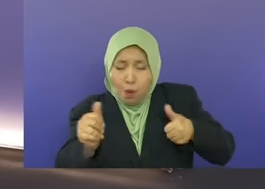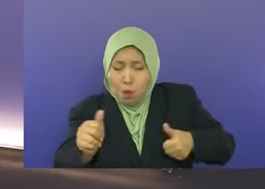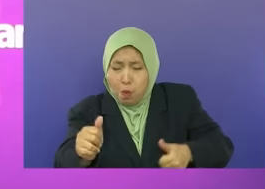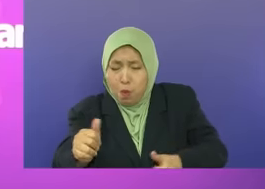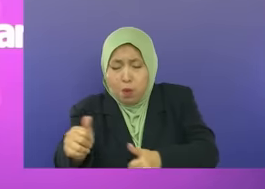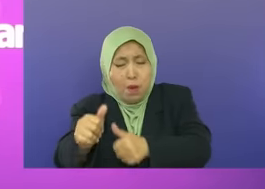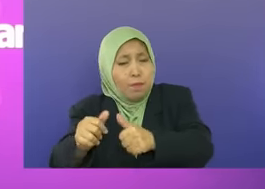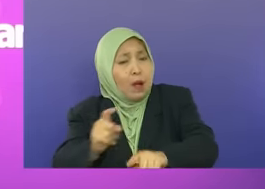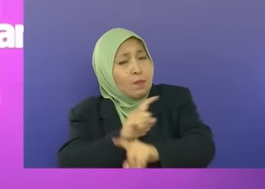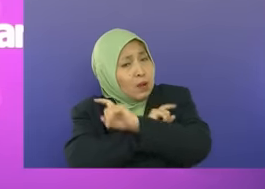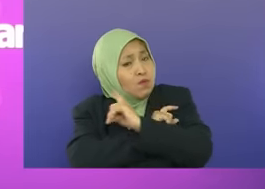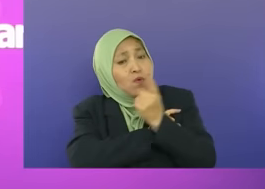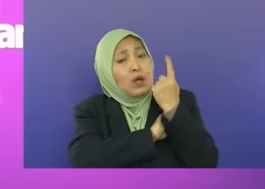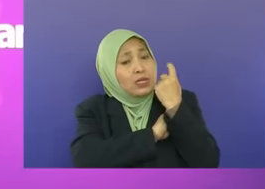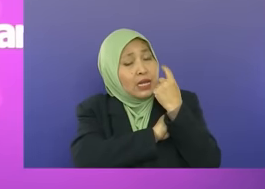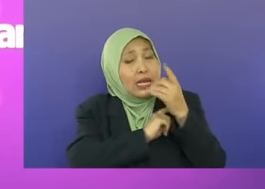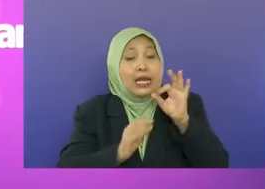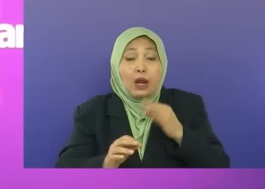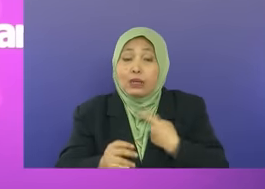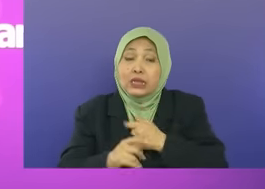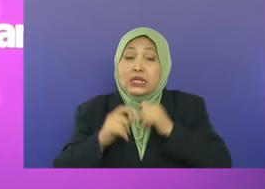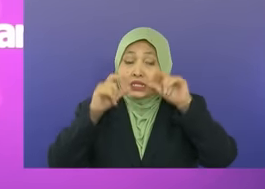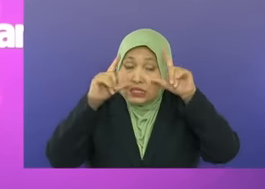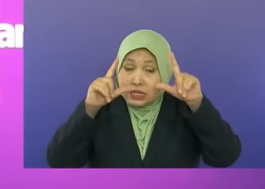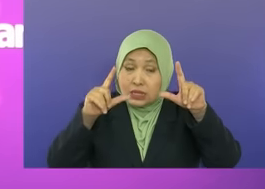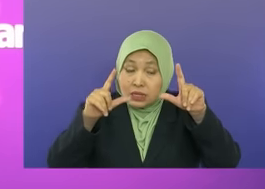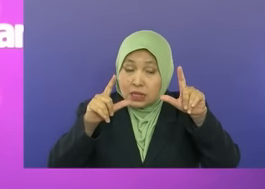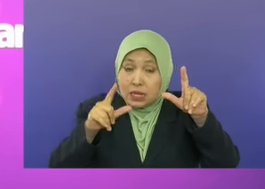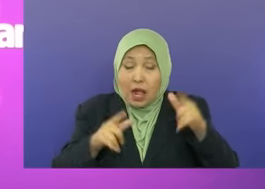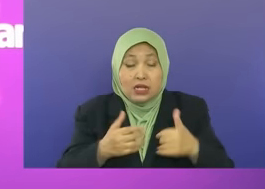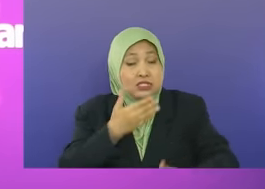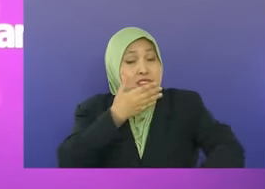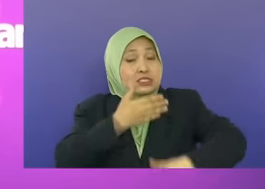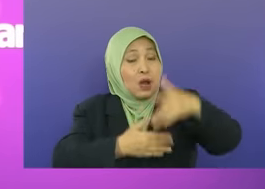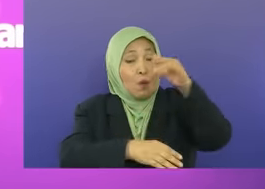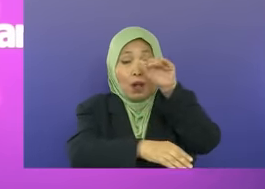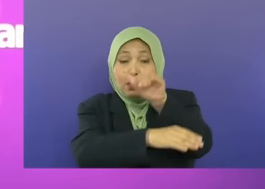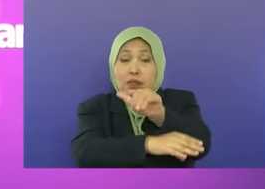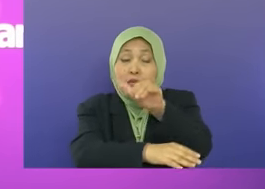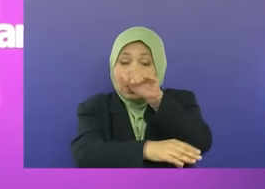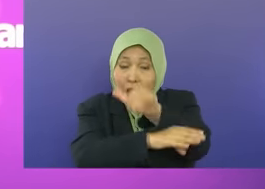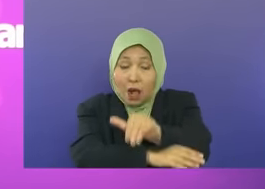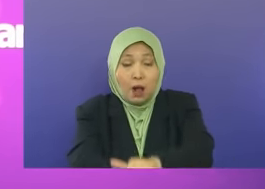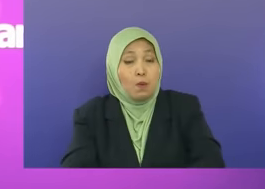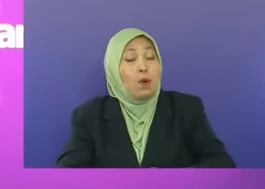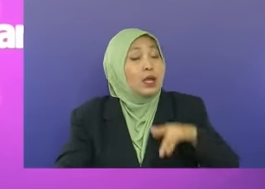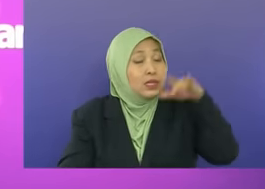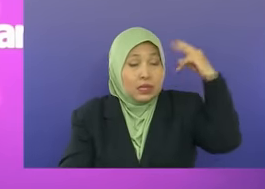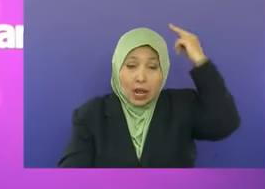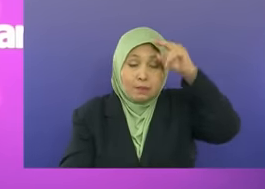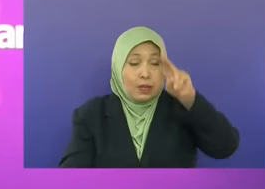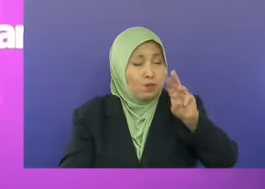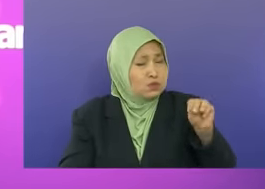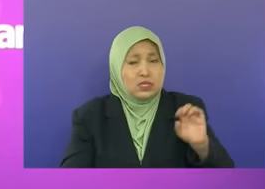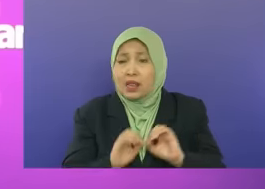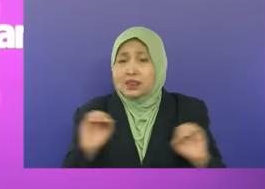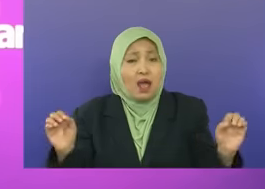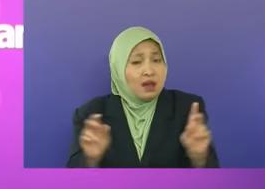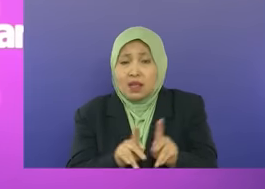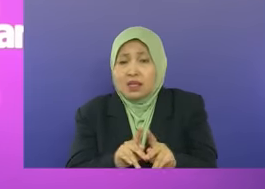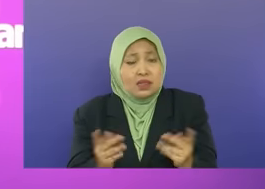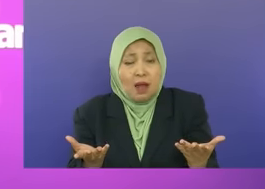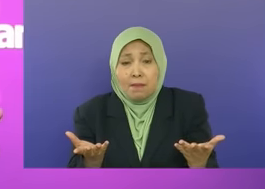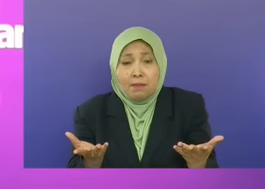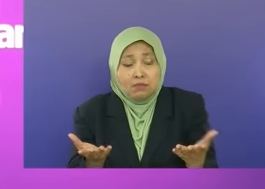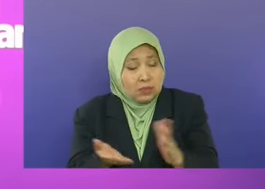sebentar tadi jadi kalau kita bukan bahwa awal dakwah Nabi Musa takdir kitab tadi kitabnya